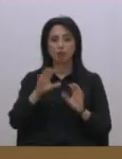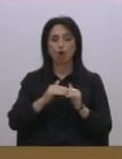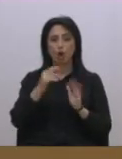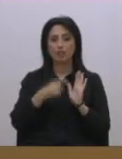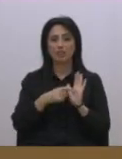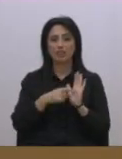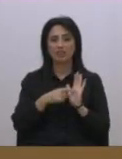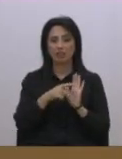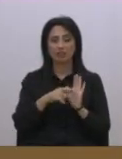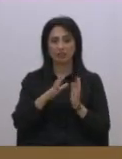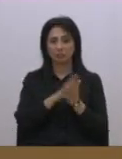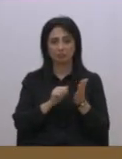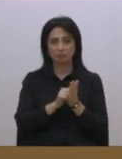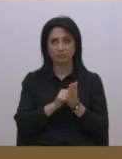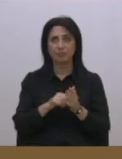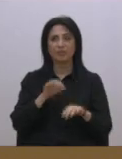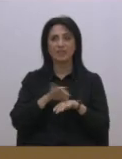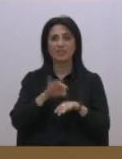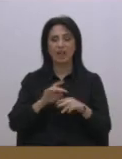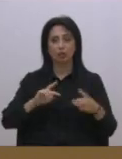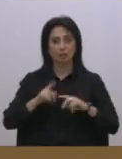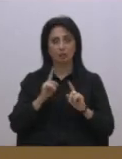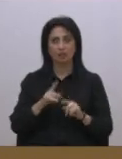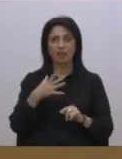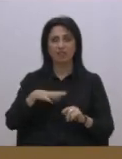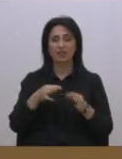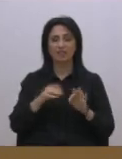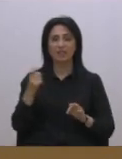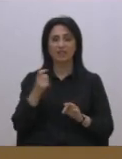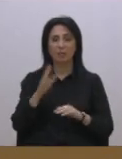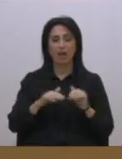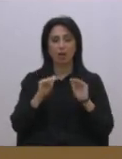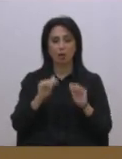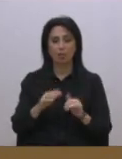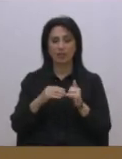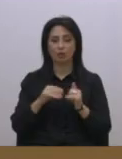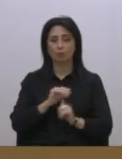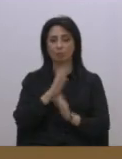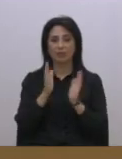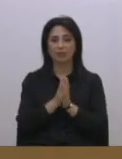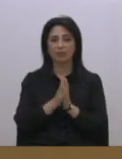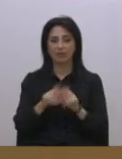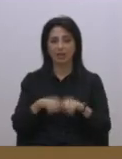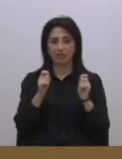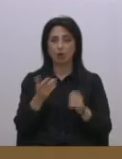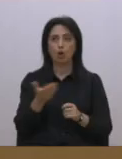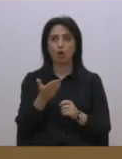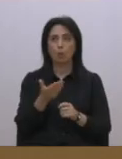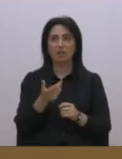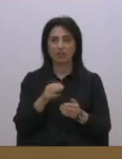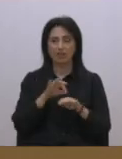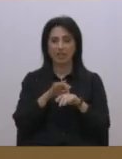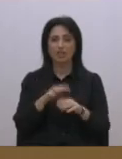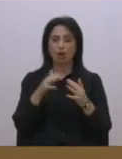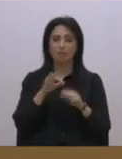კონსტიტუციის წყობილების დანხობა და ძალადობით შეცვლა. ქვეყნის დამოუკიდებლობის ხელყოფა, ტერიტორიული მთლიანობის დარღვევა, ან რომელიც ეწევა ომის